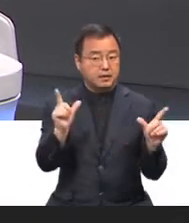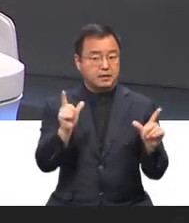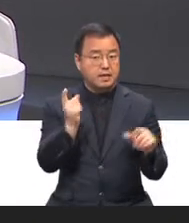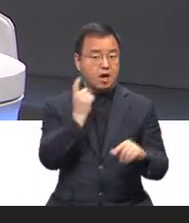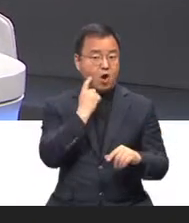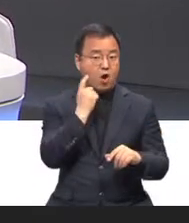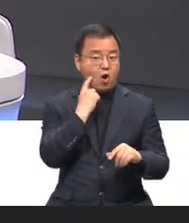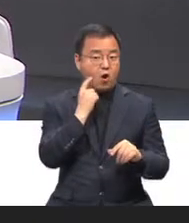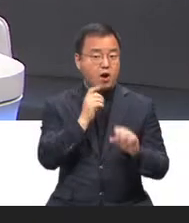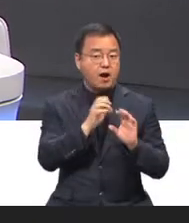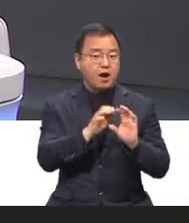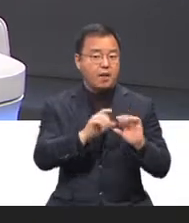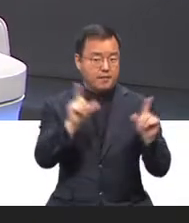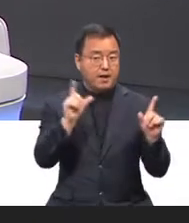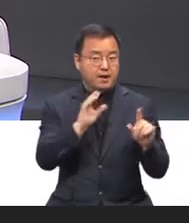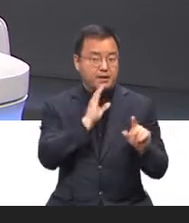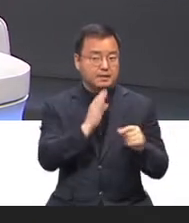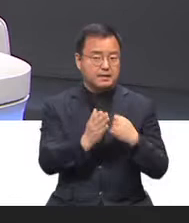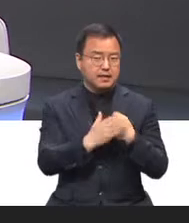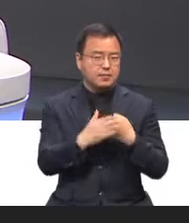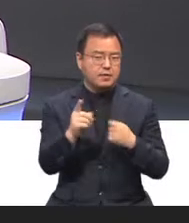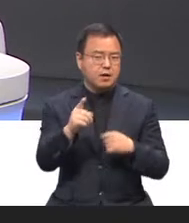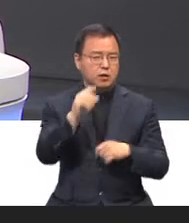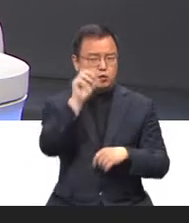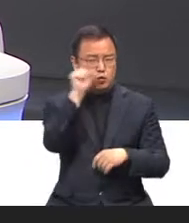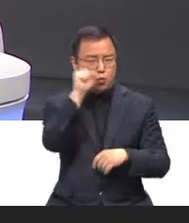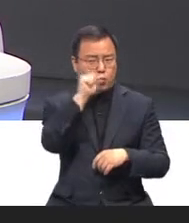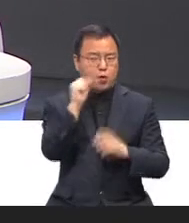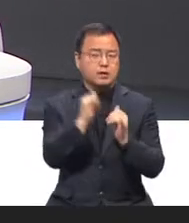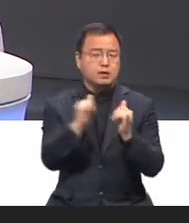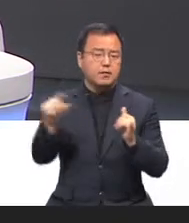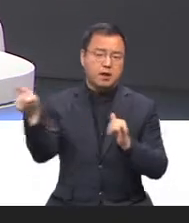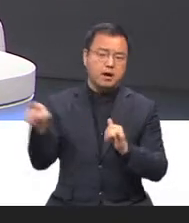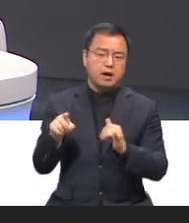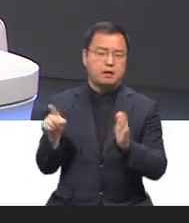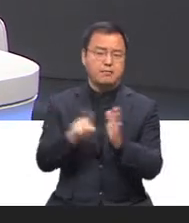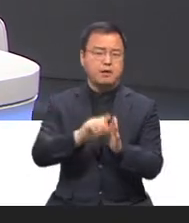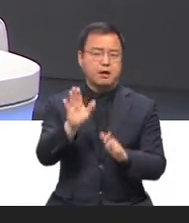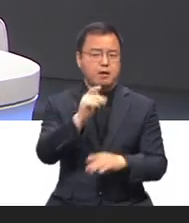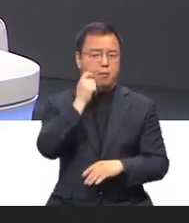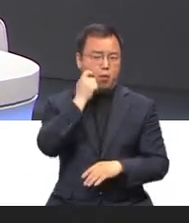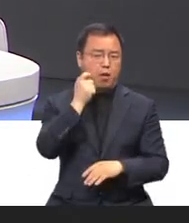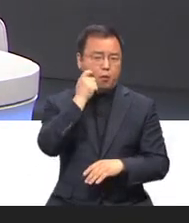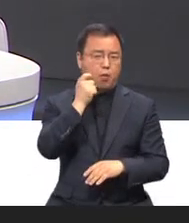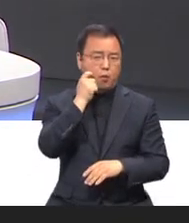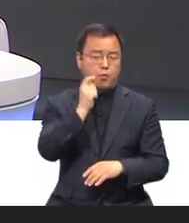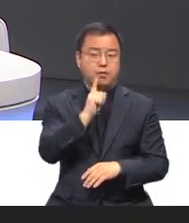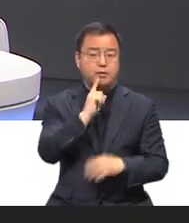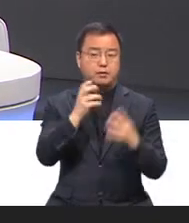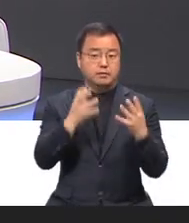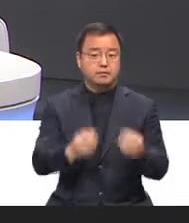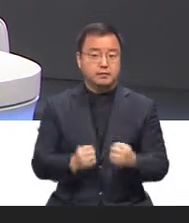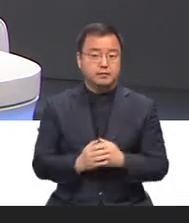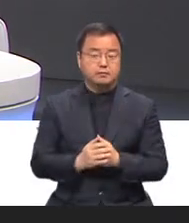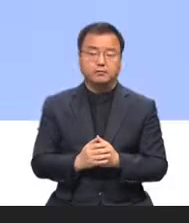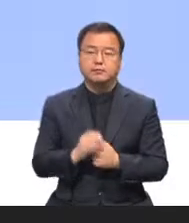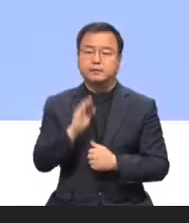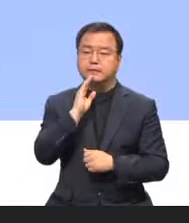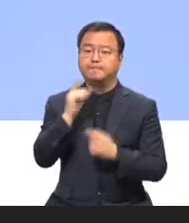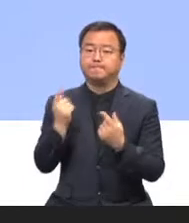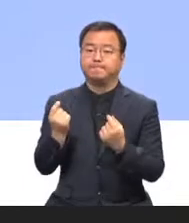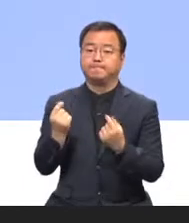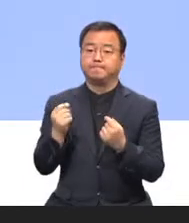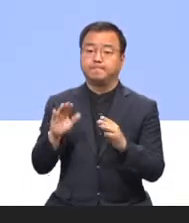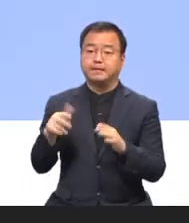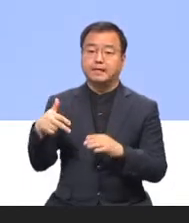얻자 나요 때문에 그 당시 팬들은 도저히 뜰 수 없다 이런 얘기들이 굉장히 많이 있었죠 네 그렇습니다 고 장국영